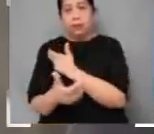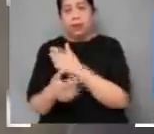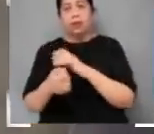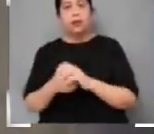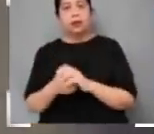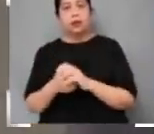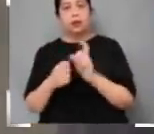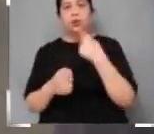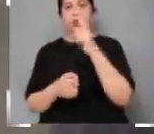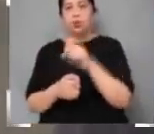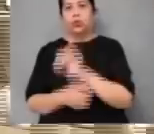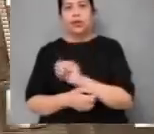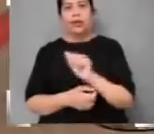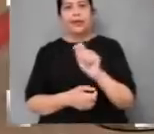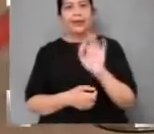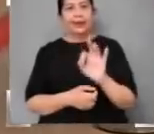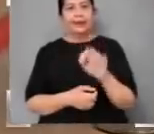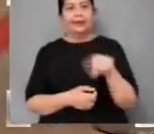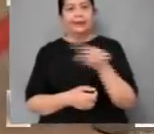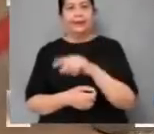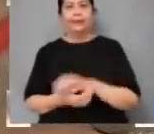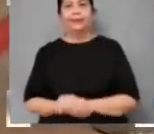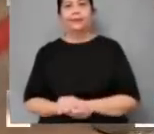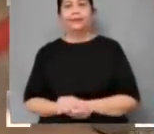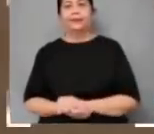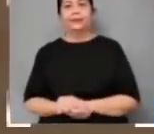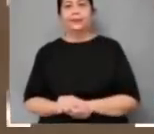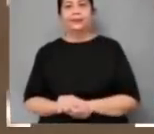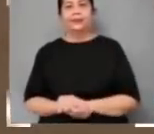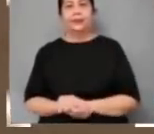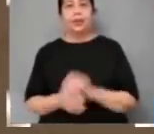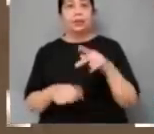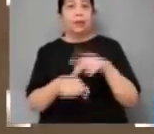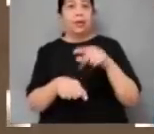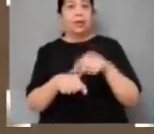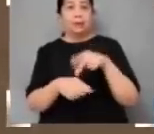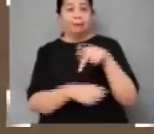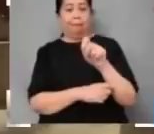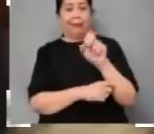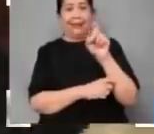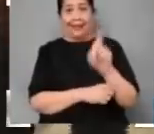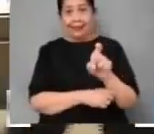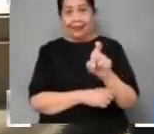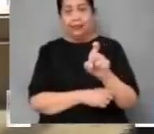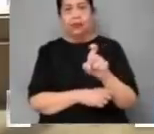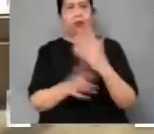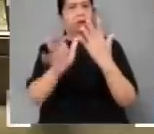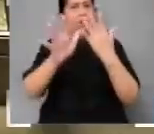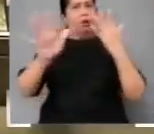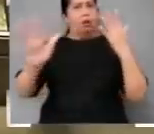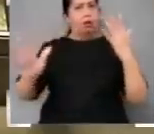po ng IATF o ng ating LGU. Sa Paranaque Integrated Terminal Exchange, mahaba pa rin ang pila sa